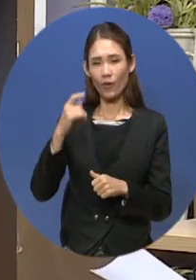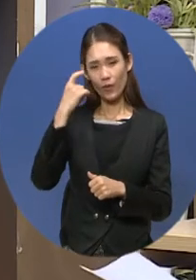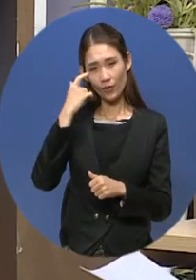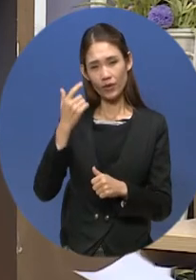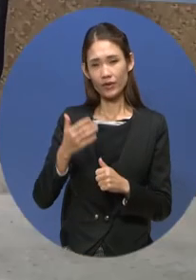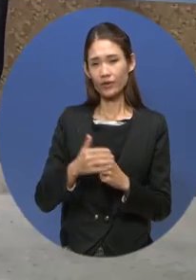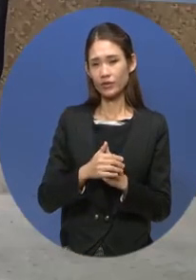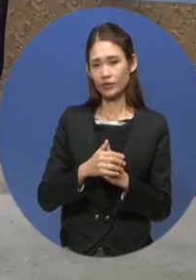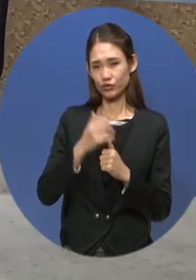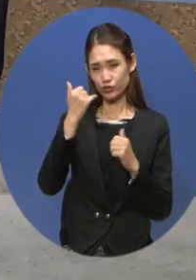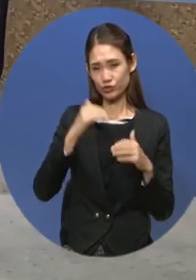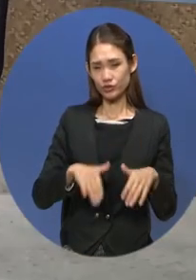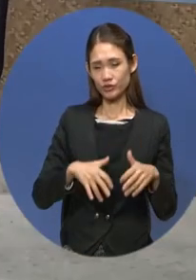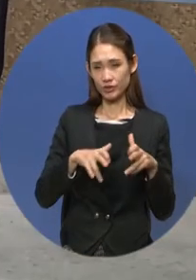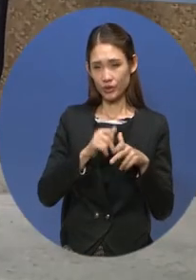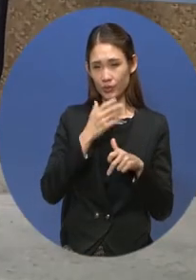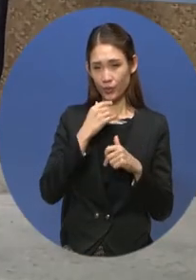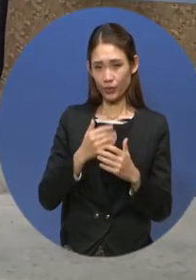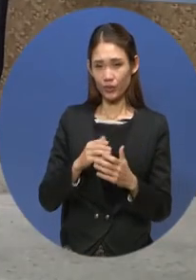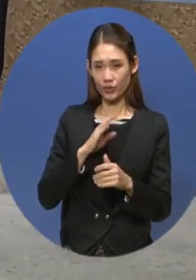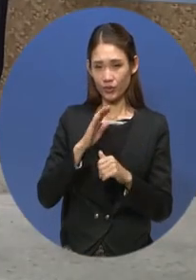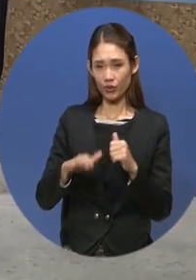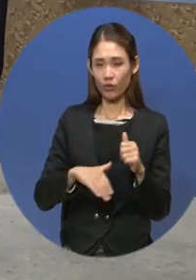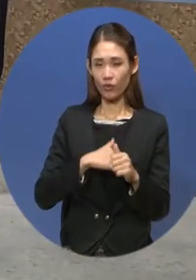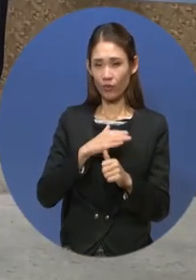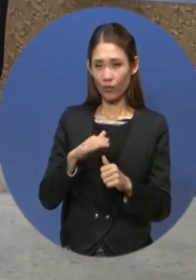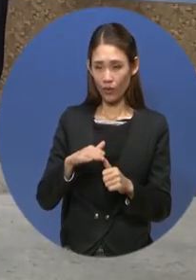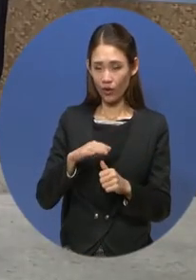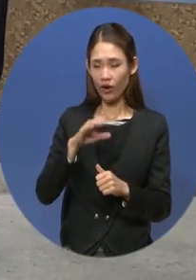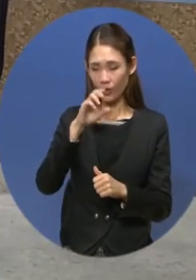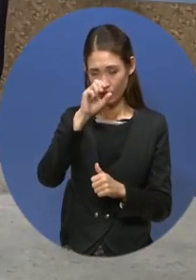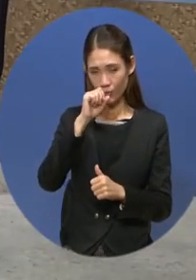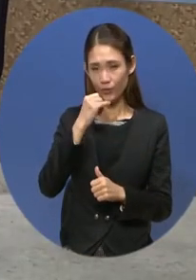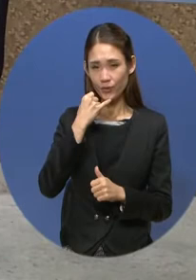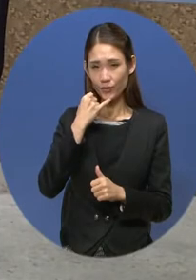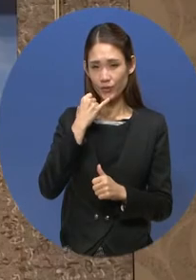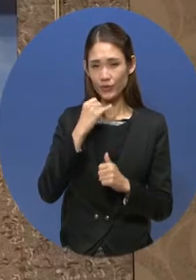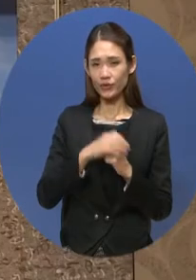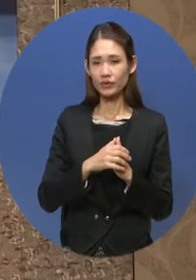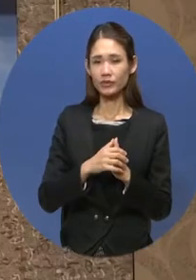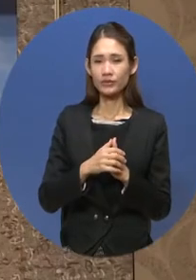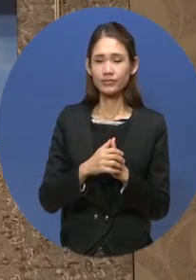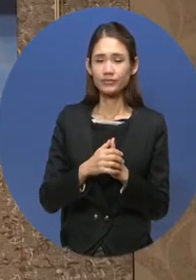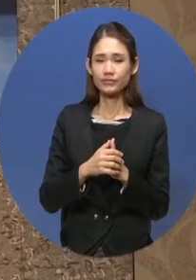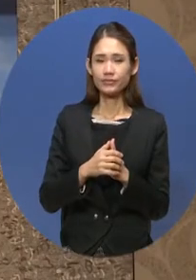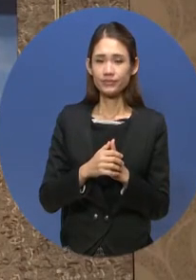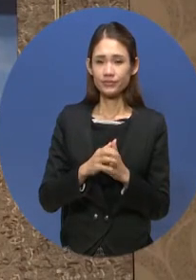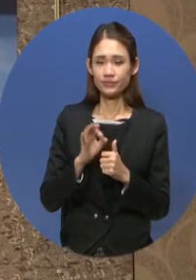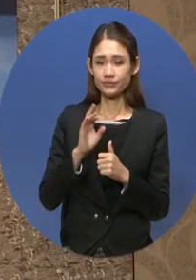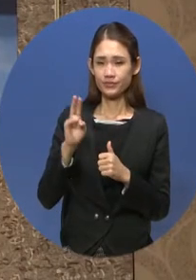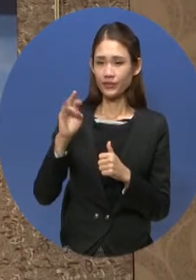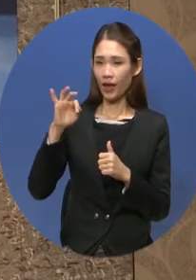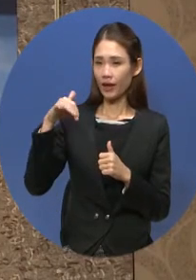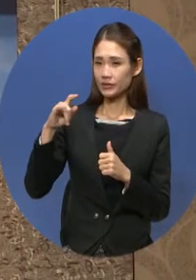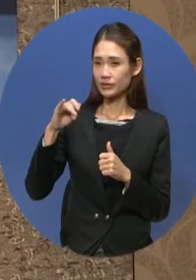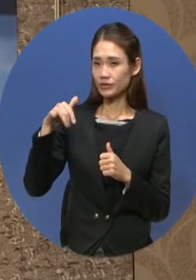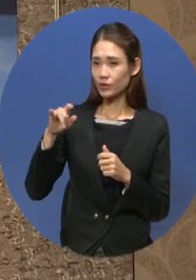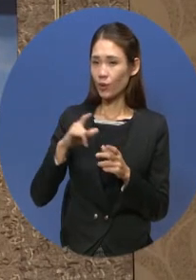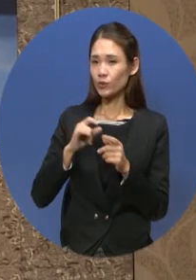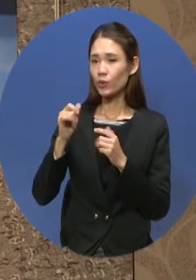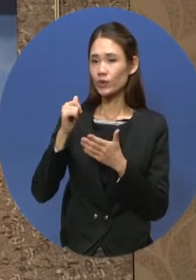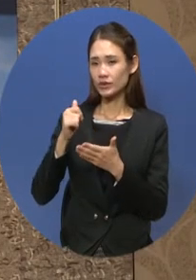어떤가요? 충남의 장애인 복지 현황은 사실 참 좋습니다. 좋은 편이고 이제 우리 양승조